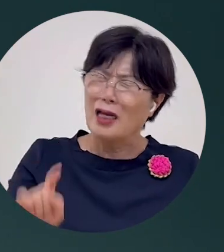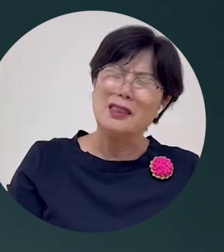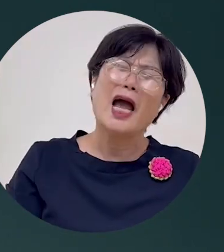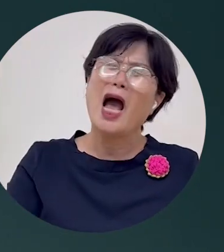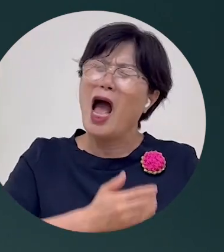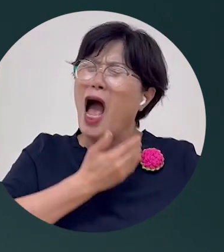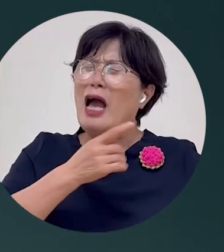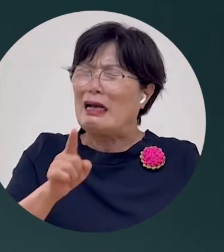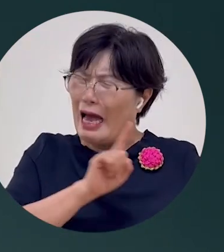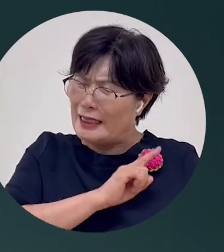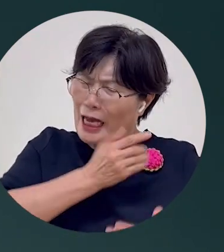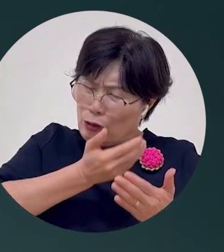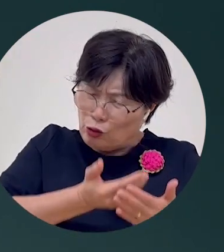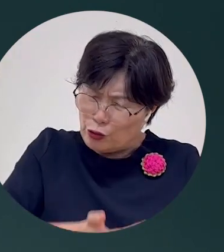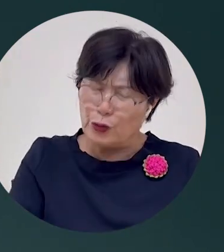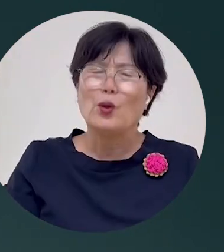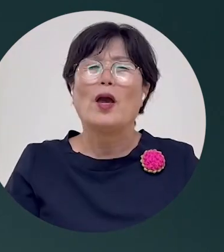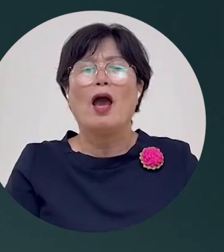여러분 예수님 안에는